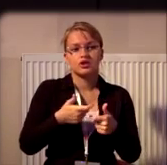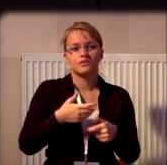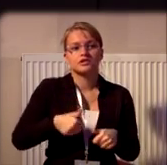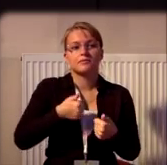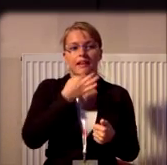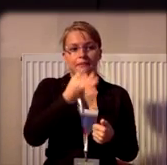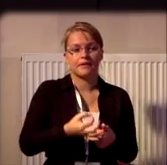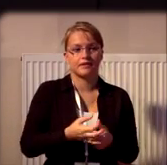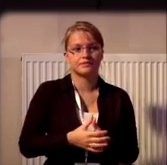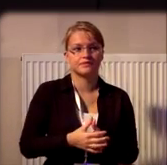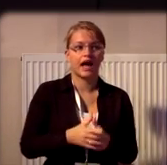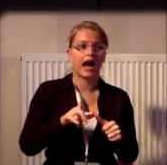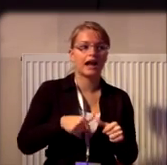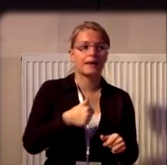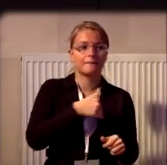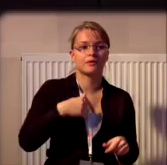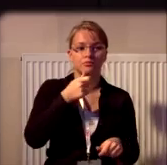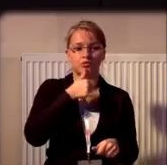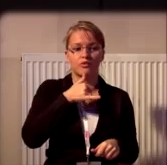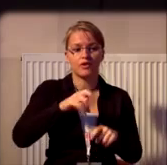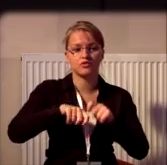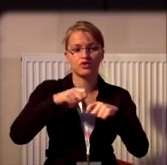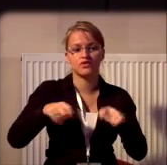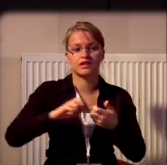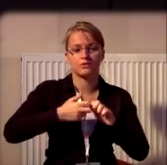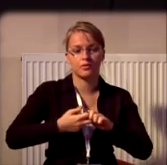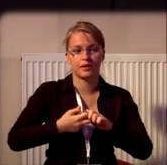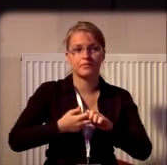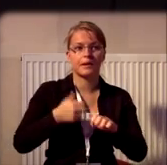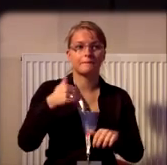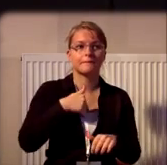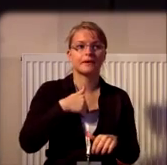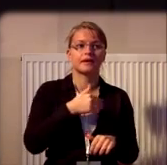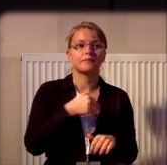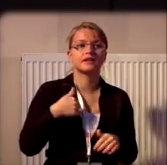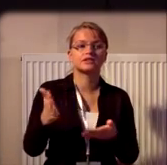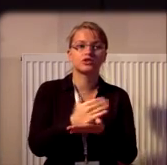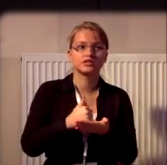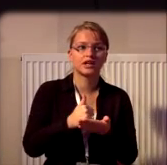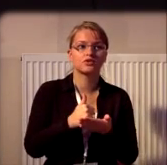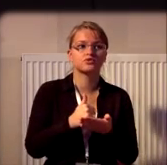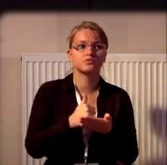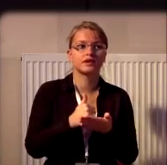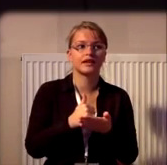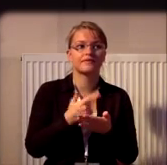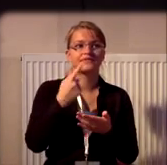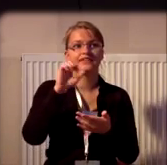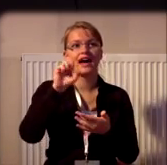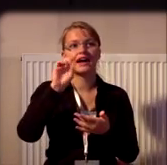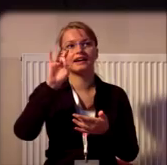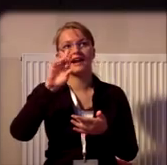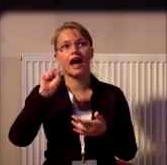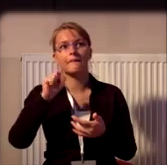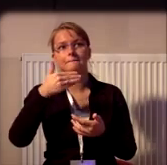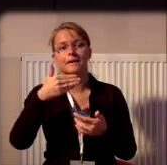problem rozwiązać. Zastosowałyśmy tutaj, skorzystałyśmy z narzędzia myślowego, z diagramu konfliktu